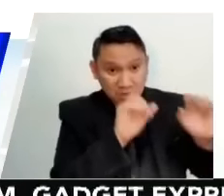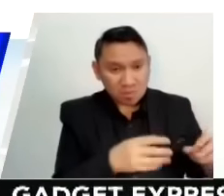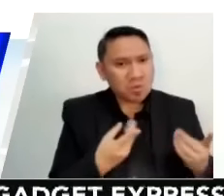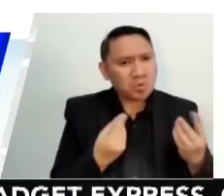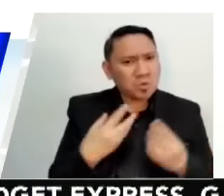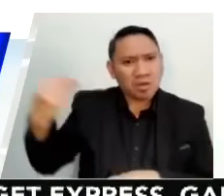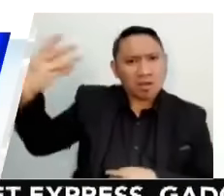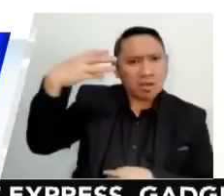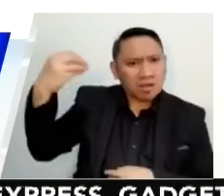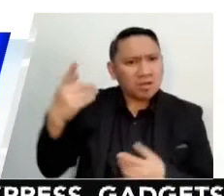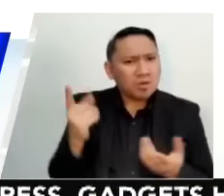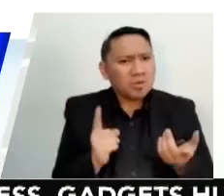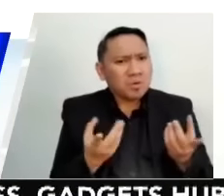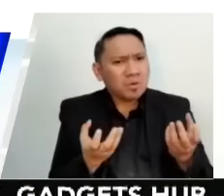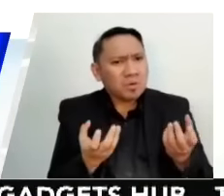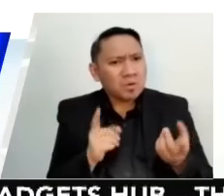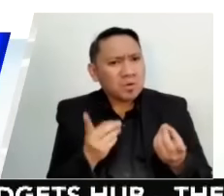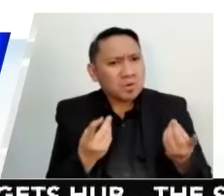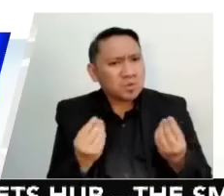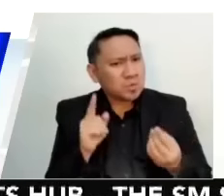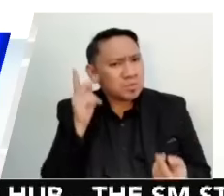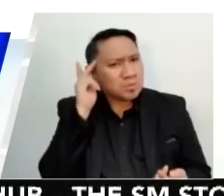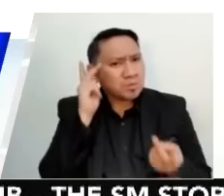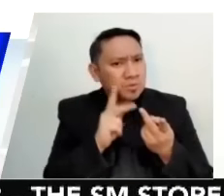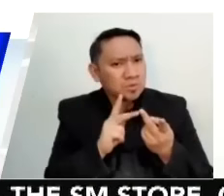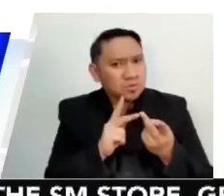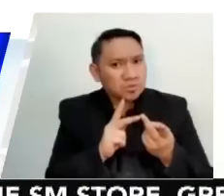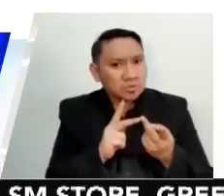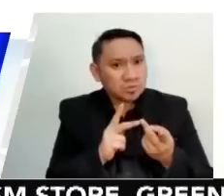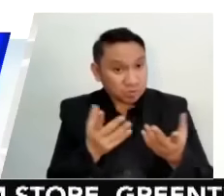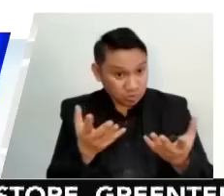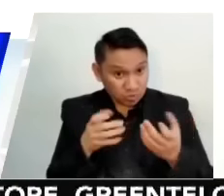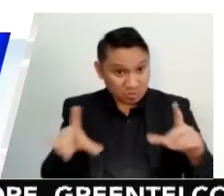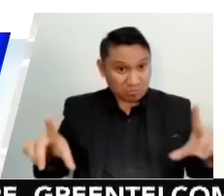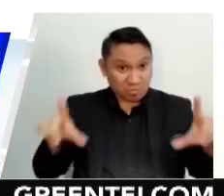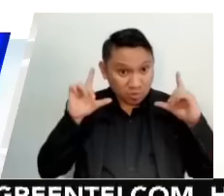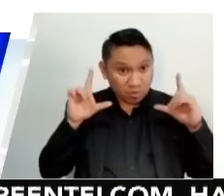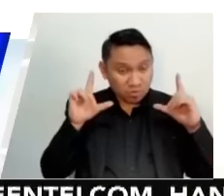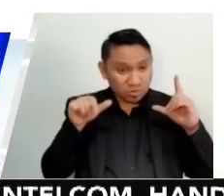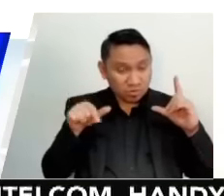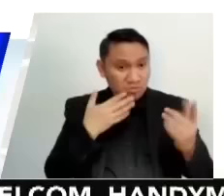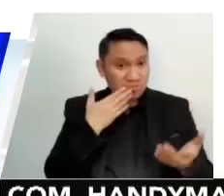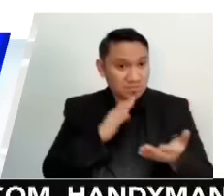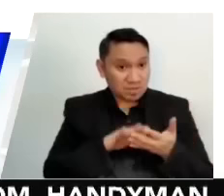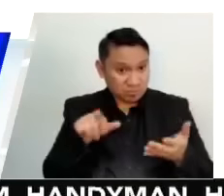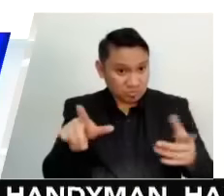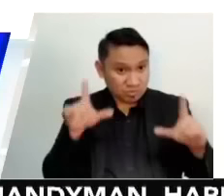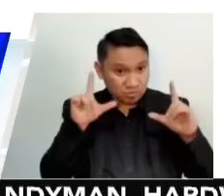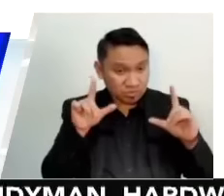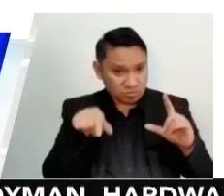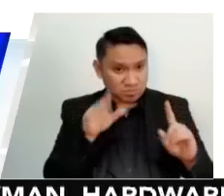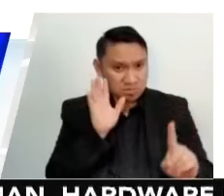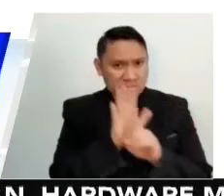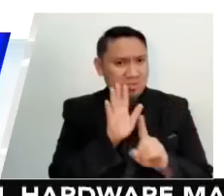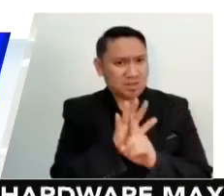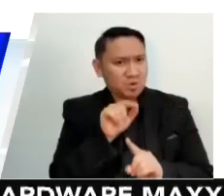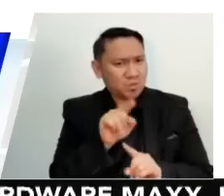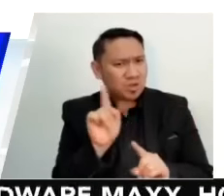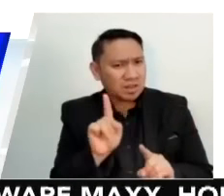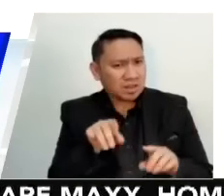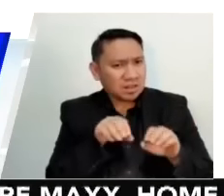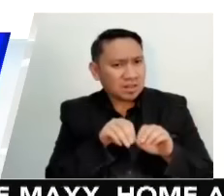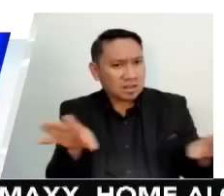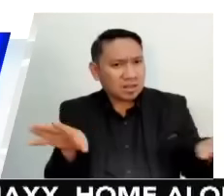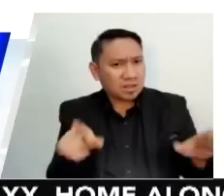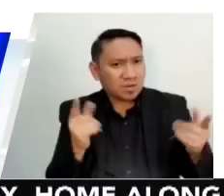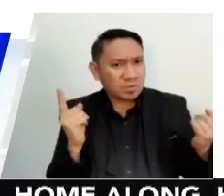gusto natin yung lumabas? Ano, gusto mo maging wanted para magpa-selfie mga tao sa'yo? Sumikat ka? At least pagalitan muna natin, tsaka